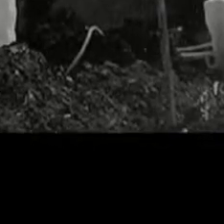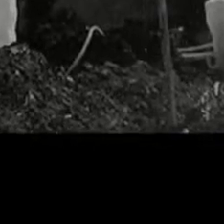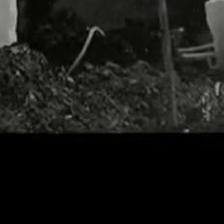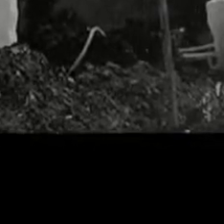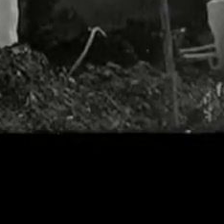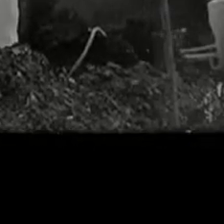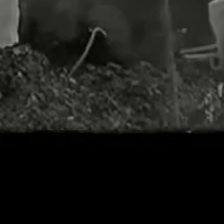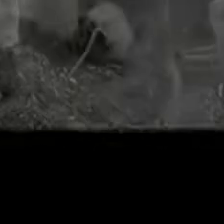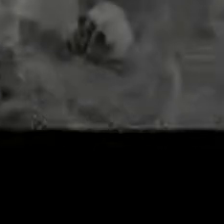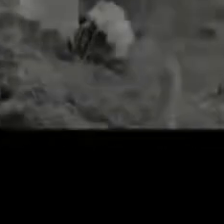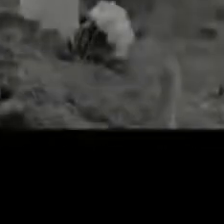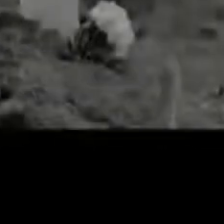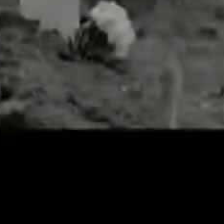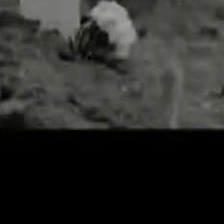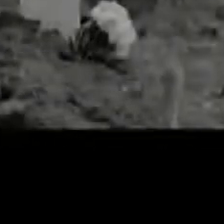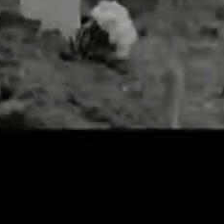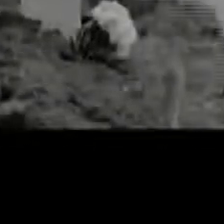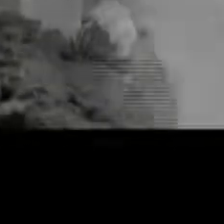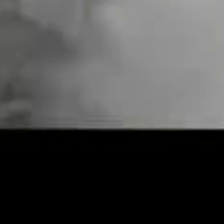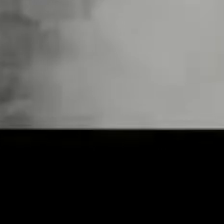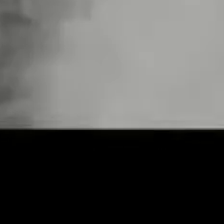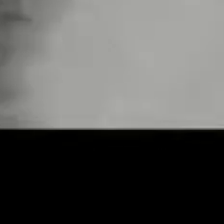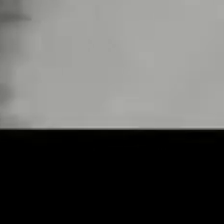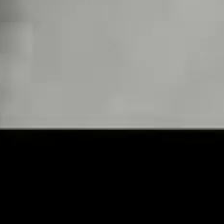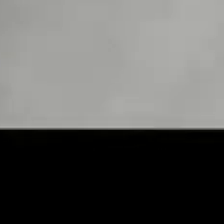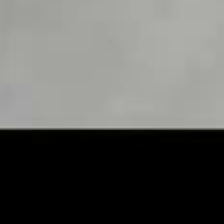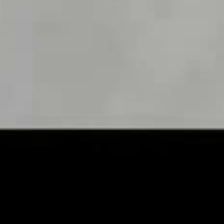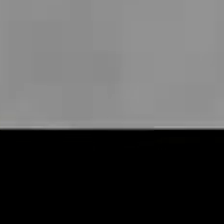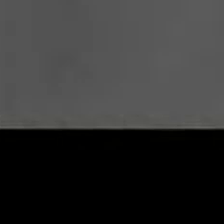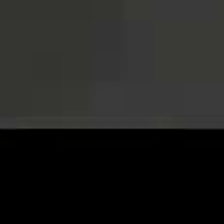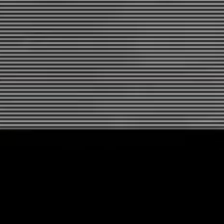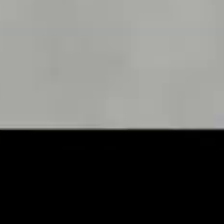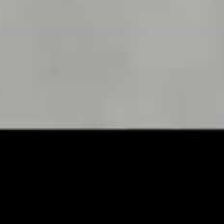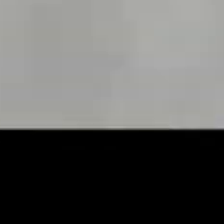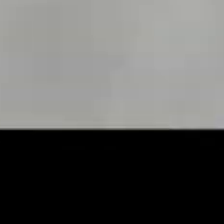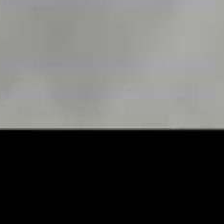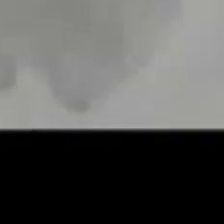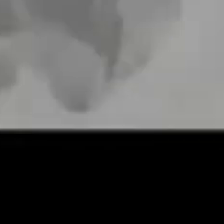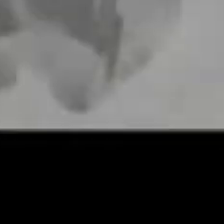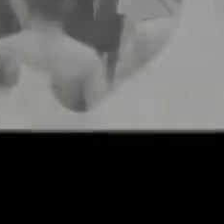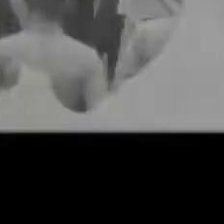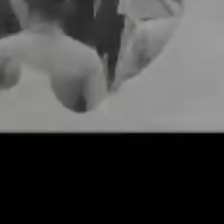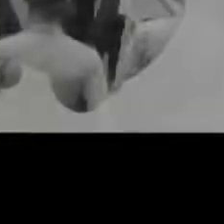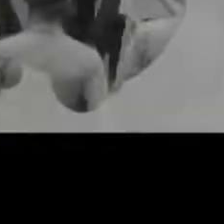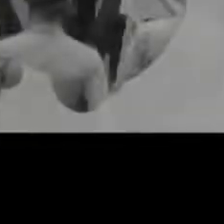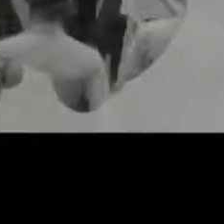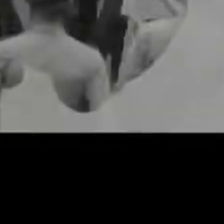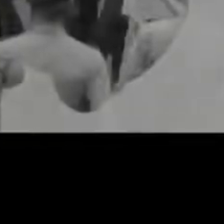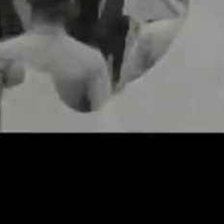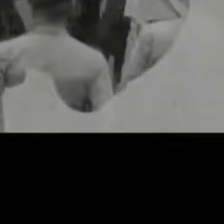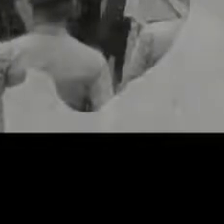Hai pandemic akan pergi seperti kabut yang hilang sebelum fajar